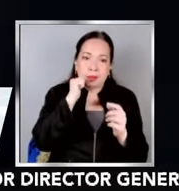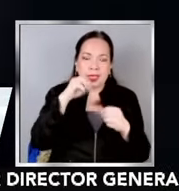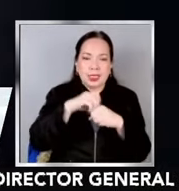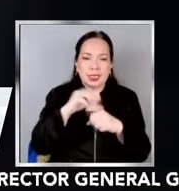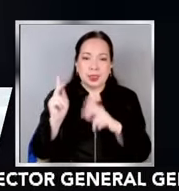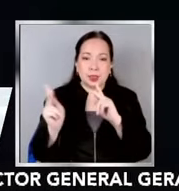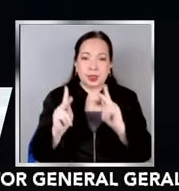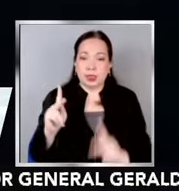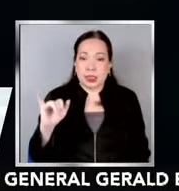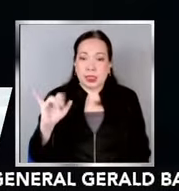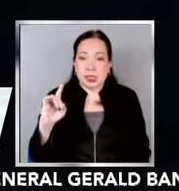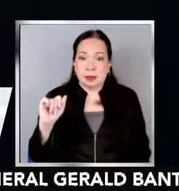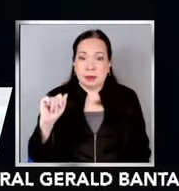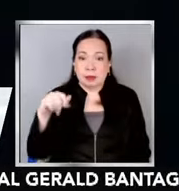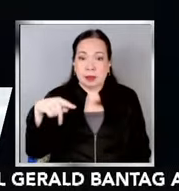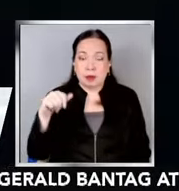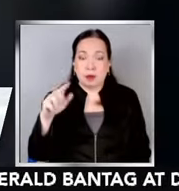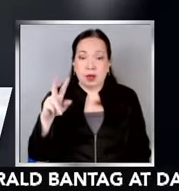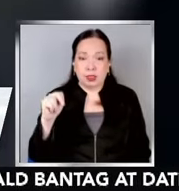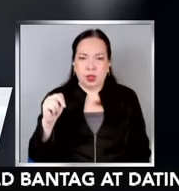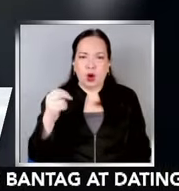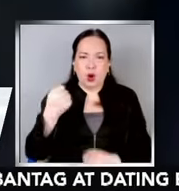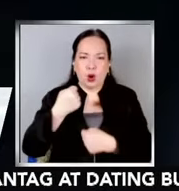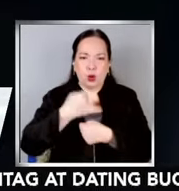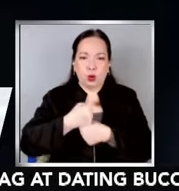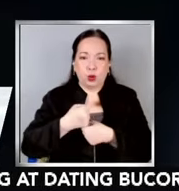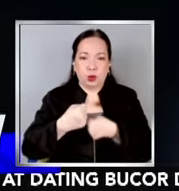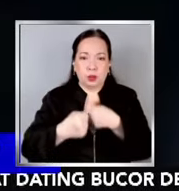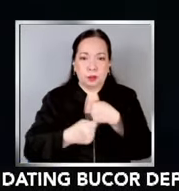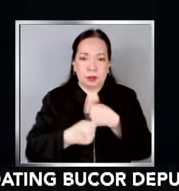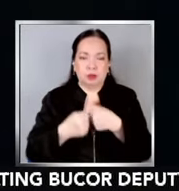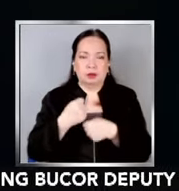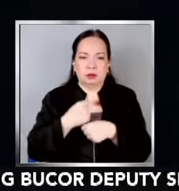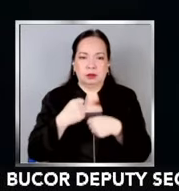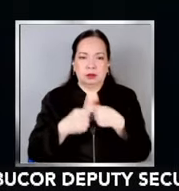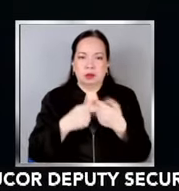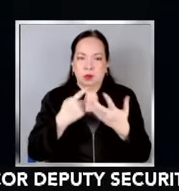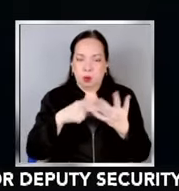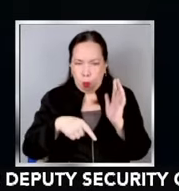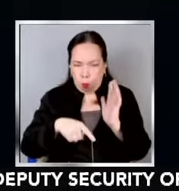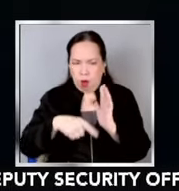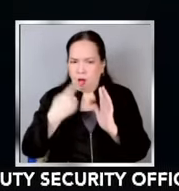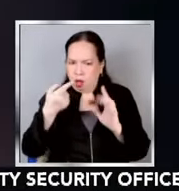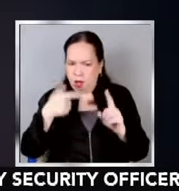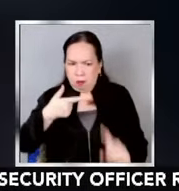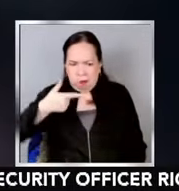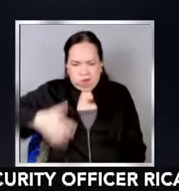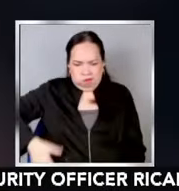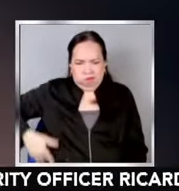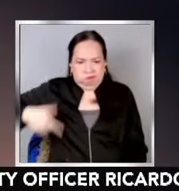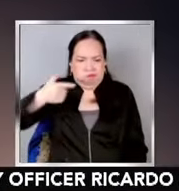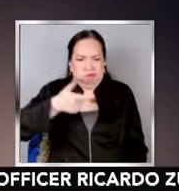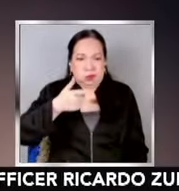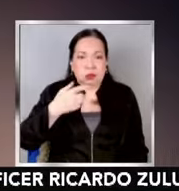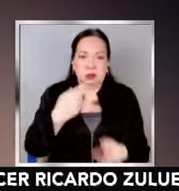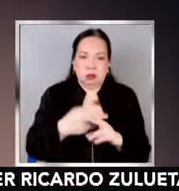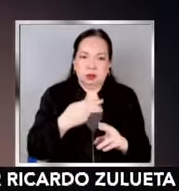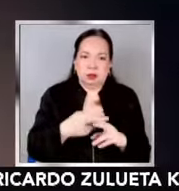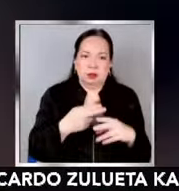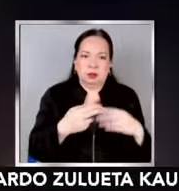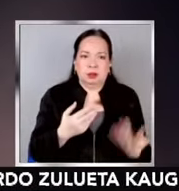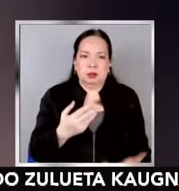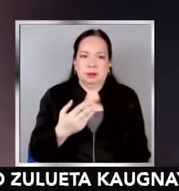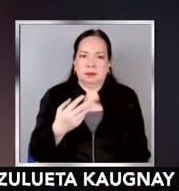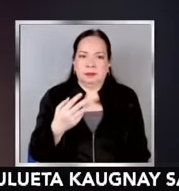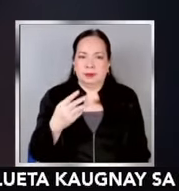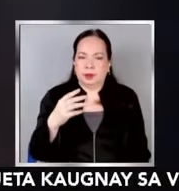isang punto, naglabas pa ng baril ang lalaki. Kinilala siyang si Police Corporal Louis J. Lumangkas na